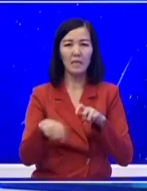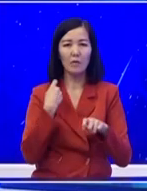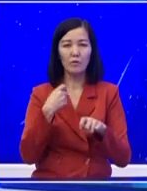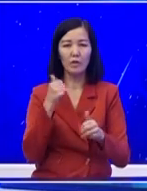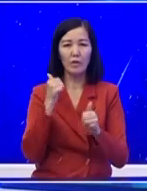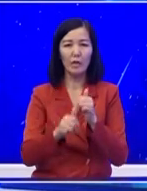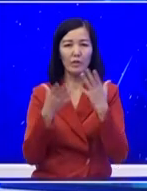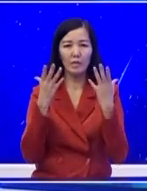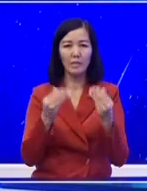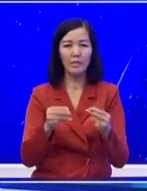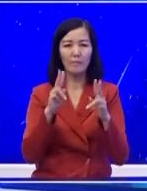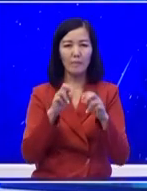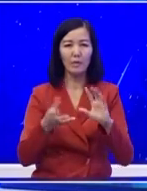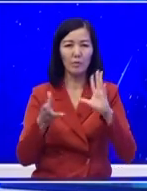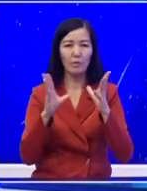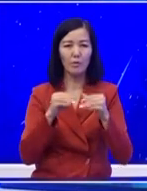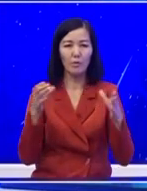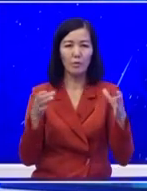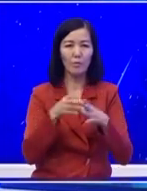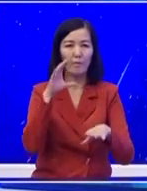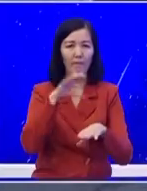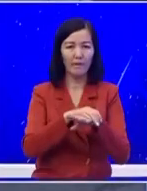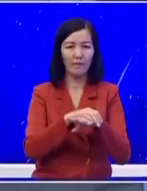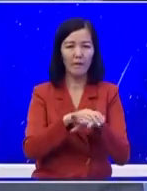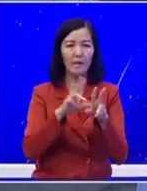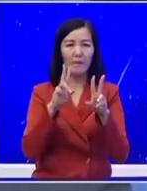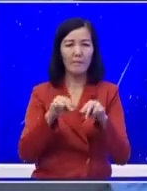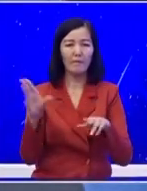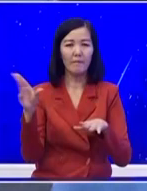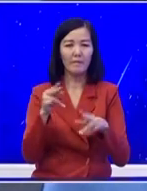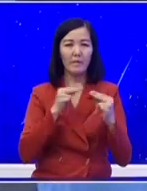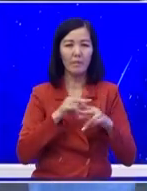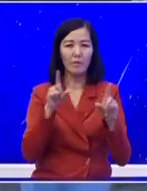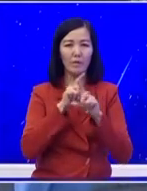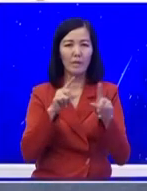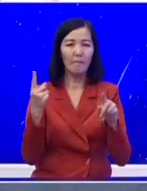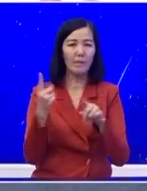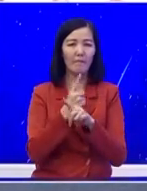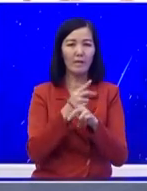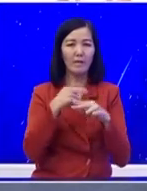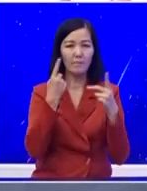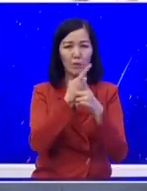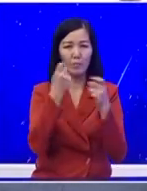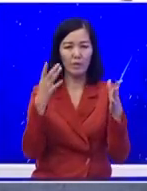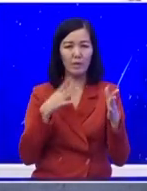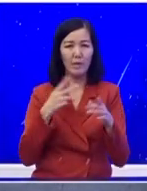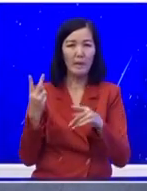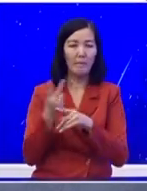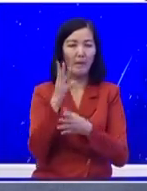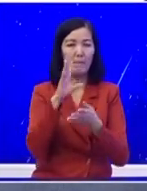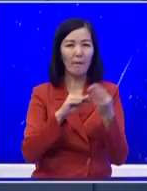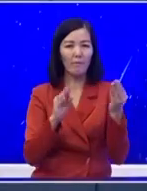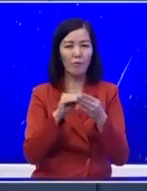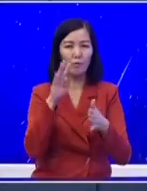только мониторинговая группа Талдыкургана. Проверки проводятся на всех работающих объектах. На первый раз делаются предупреждения. При повторном